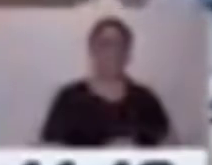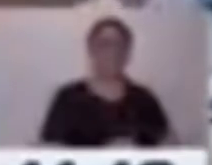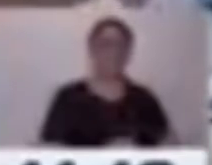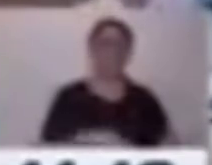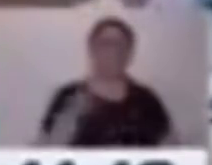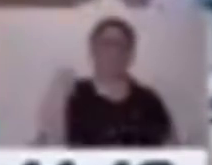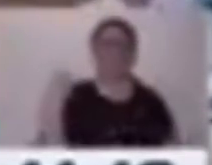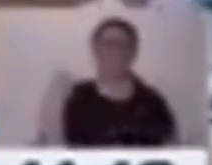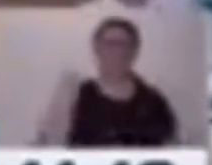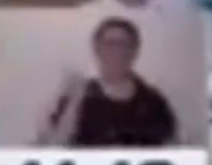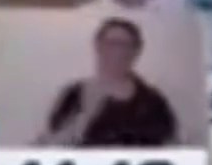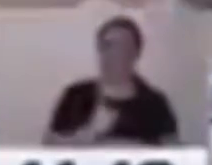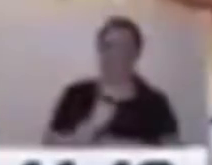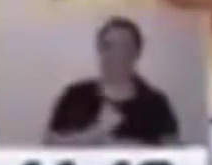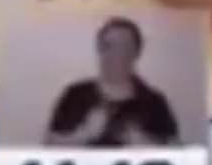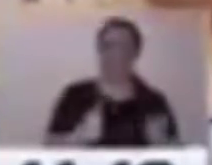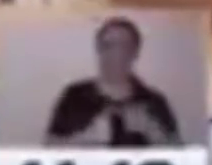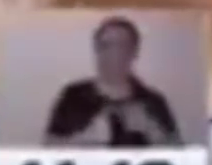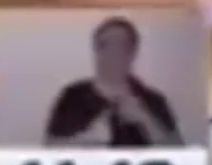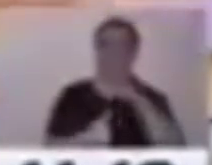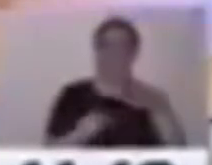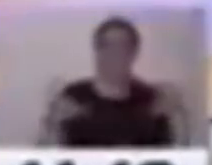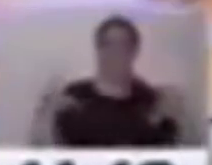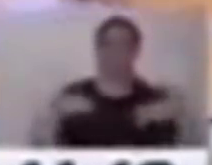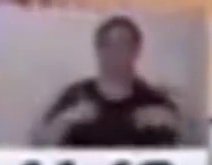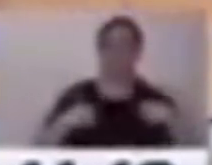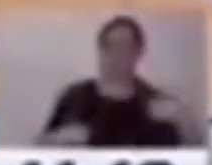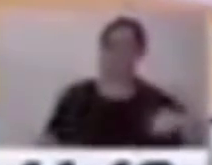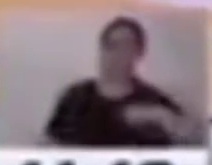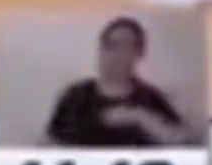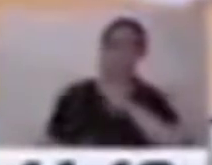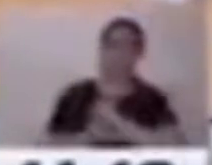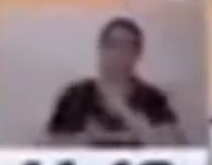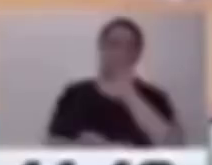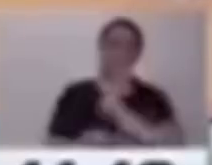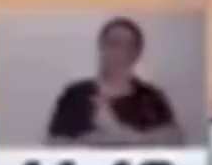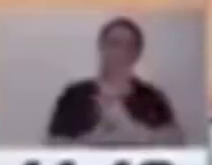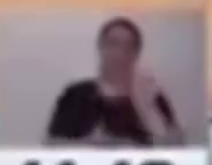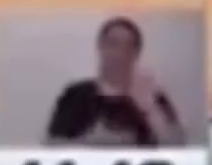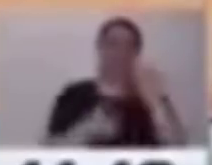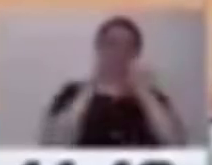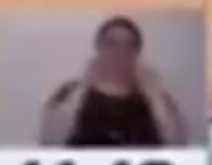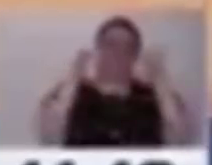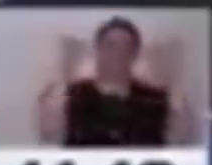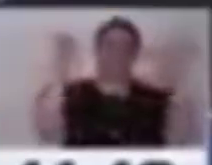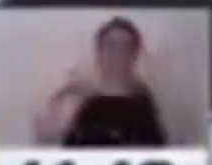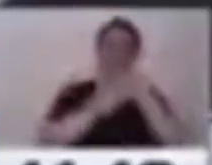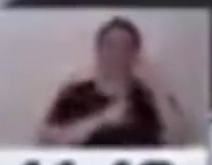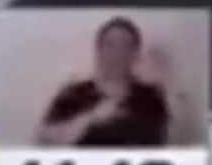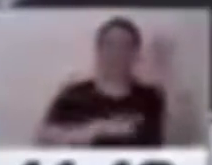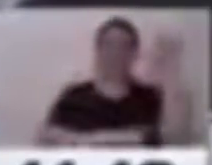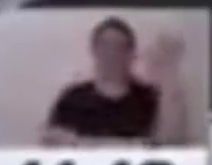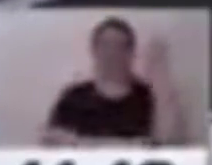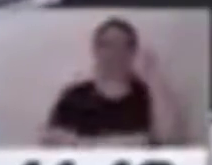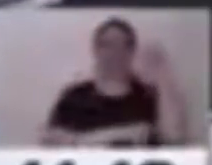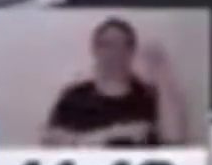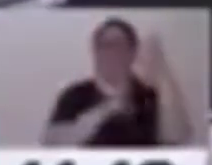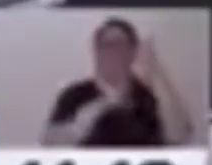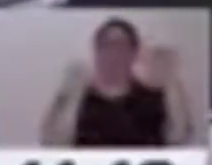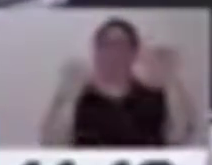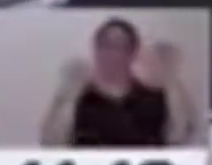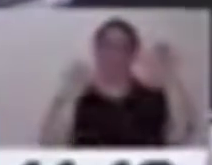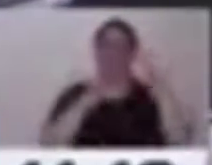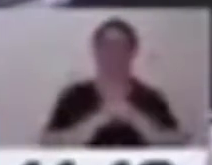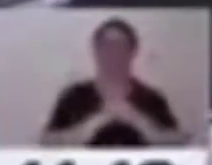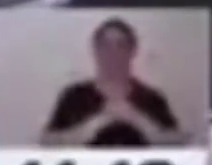ng panuntunan o yung guidelines ukol dito. Kung kaya pa ang ahensya ay nagsasagawa pa lamang po ng